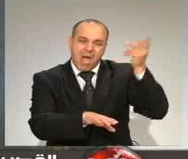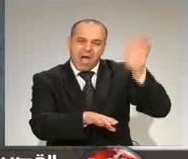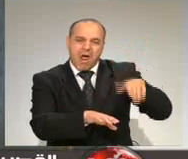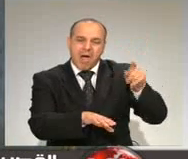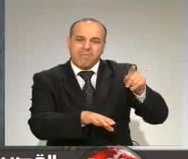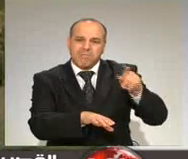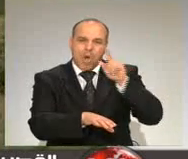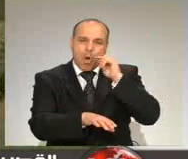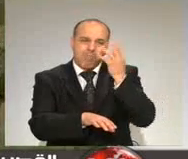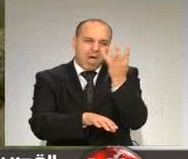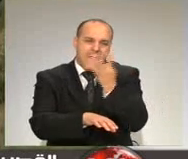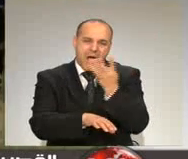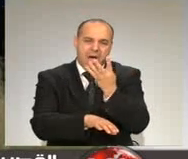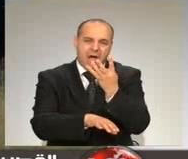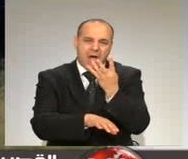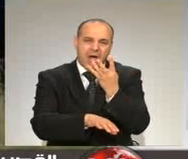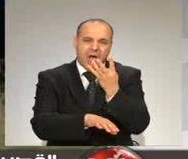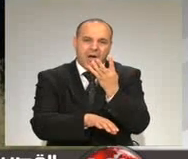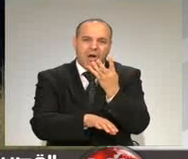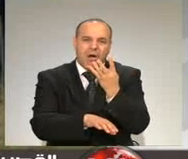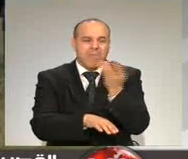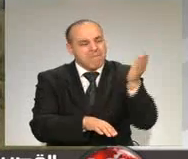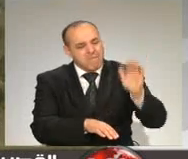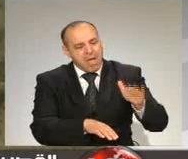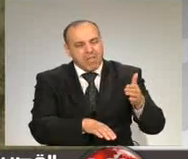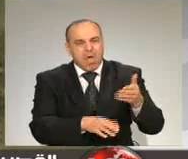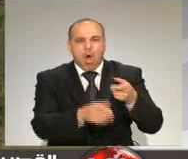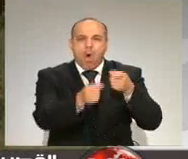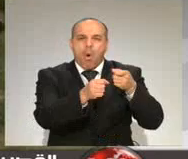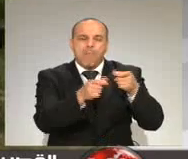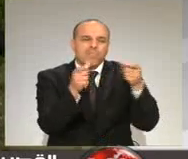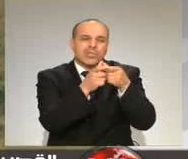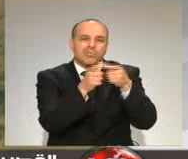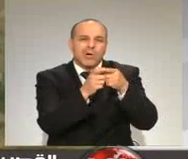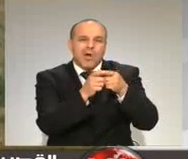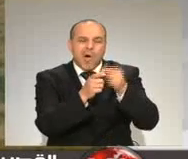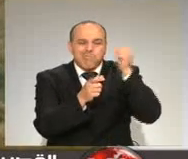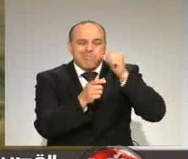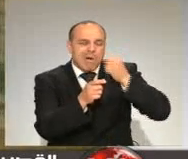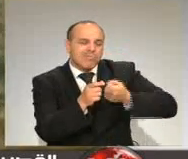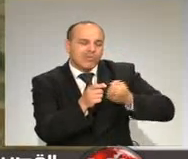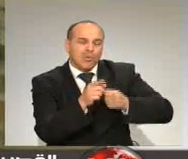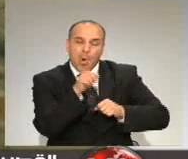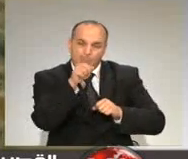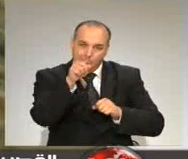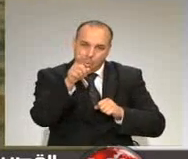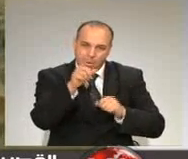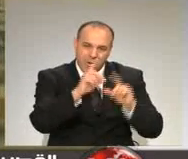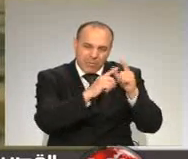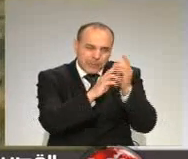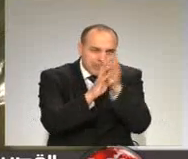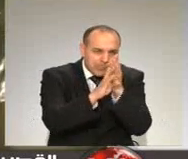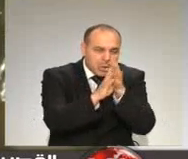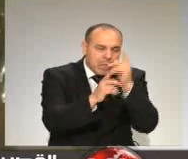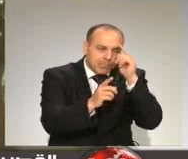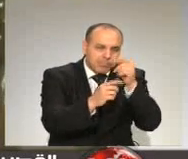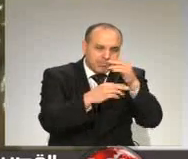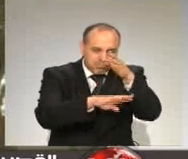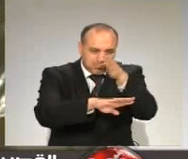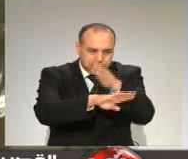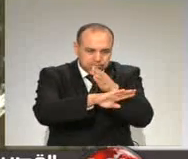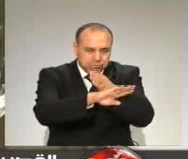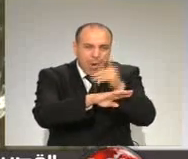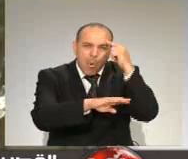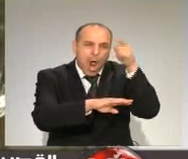عبد الوهاب الذين استشهدوا على أيادي مجموعة إرهابية في كمين ناصبته بمفترق